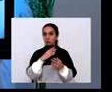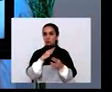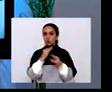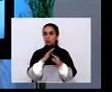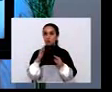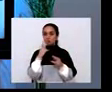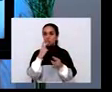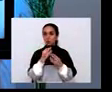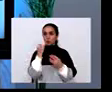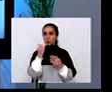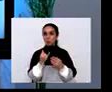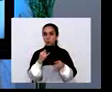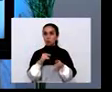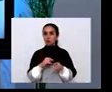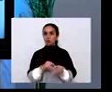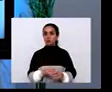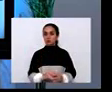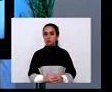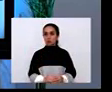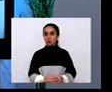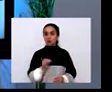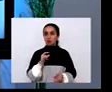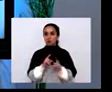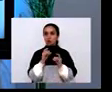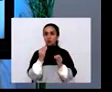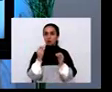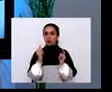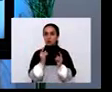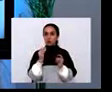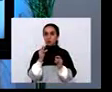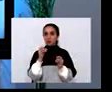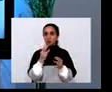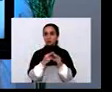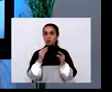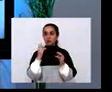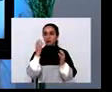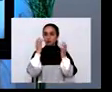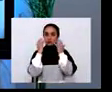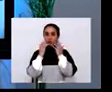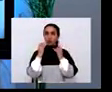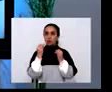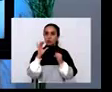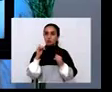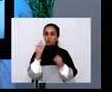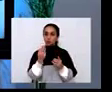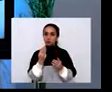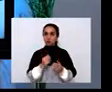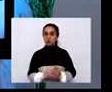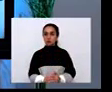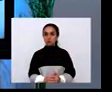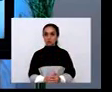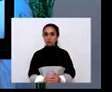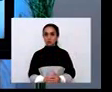невелико, худо. Это краткие прилагательные. В веснушках. А это существительное с